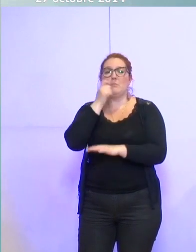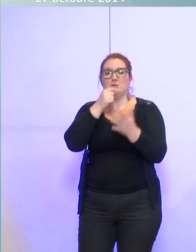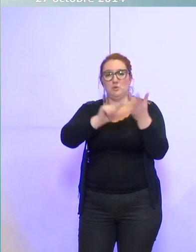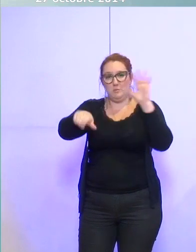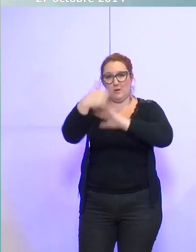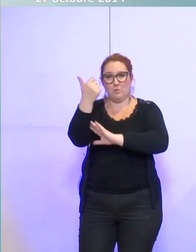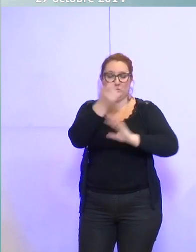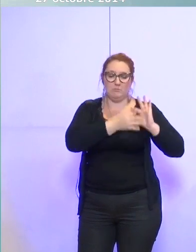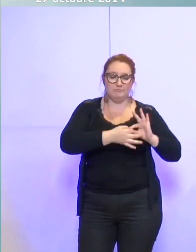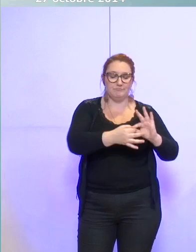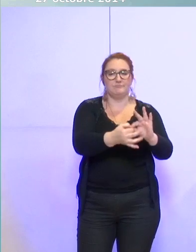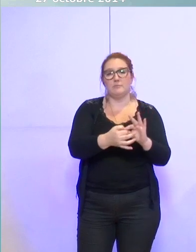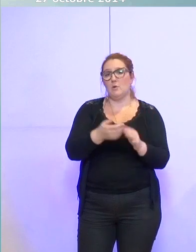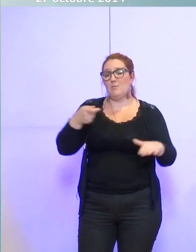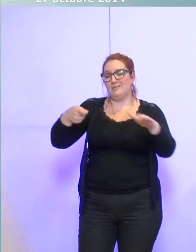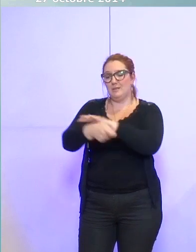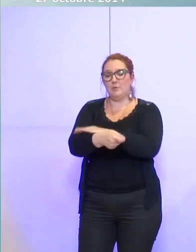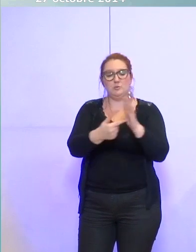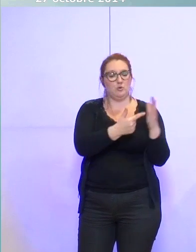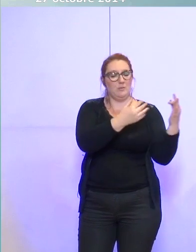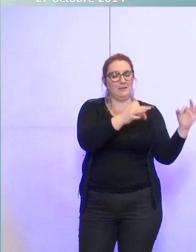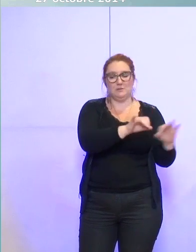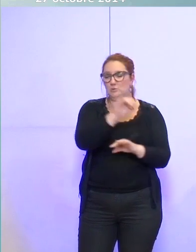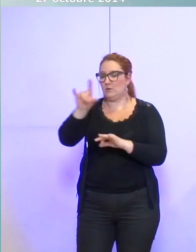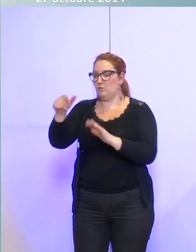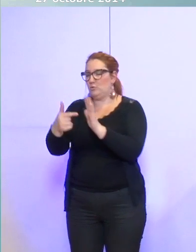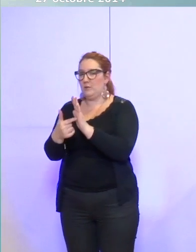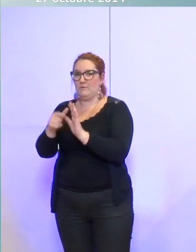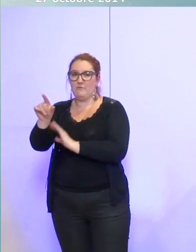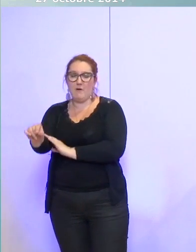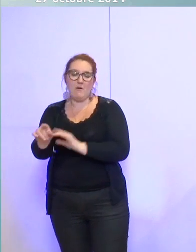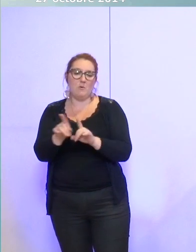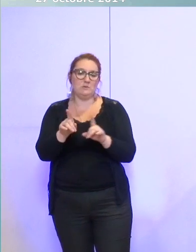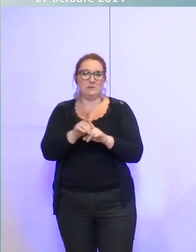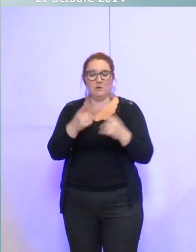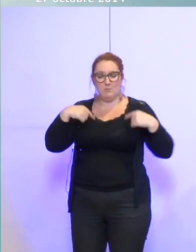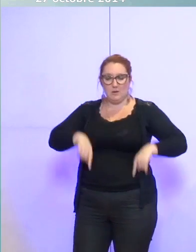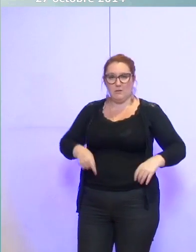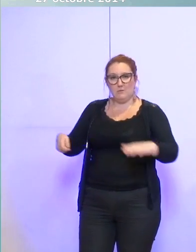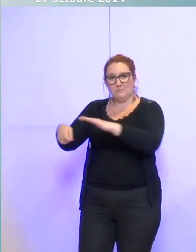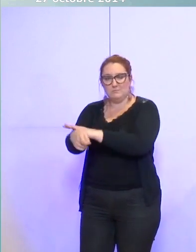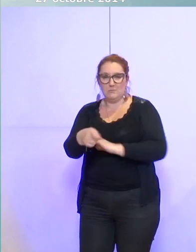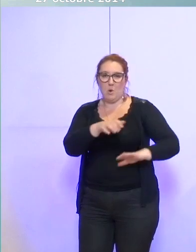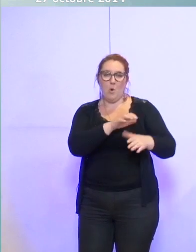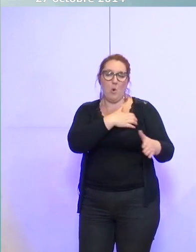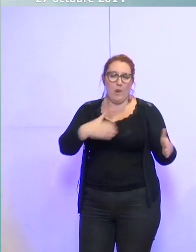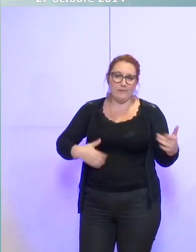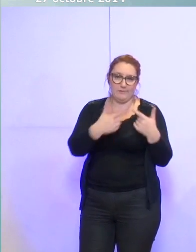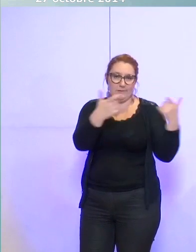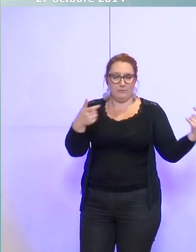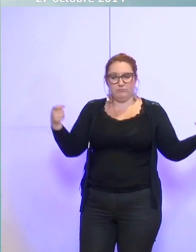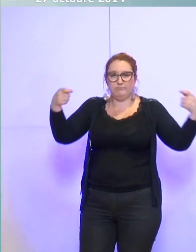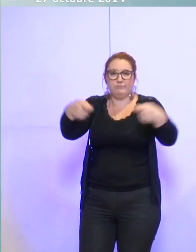dépenses à mettre en œuvre pour la période 2010-2020 ainsi que les modalités de financement de l'État et des collectivités sur ces projets. Je vous